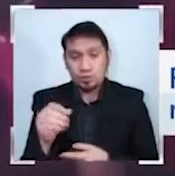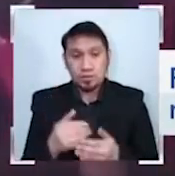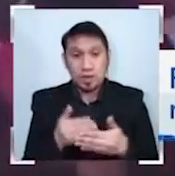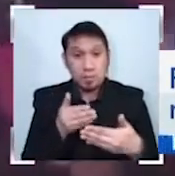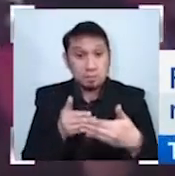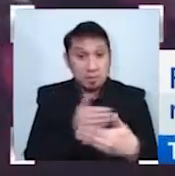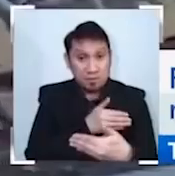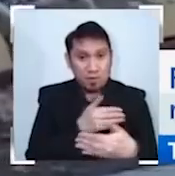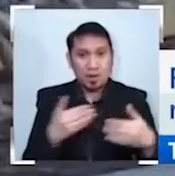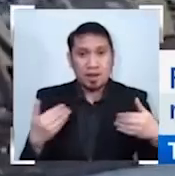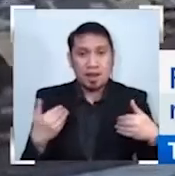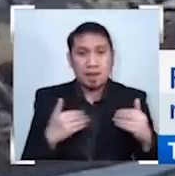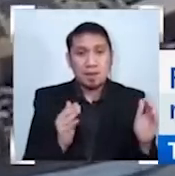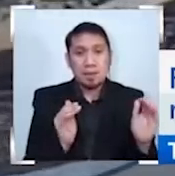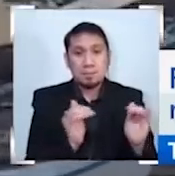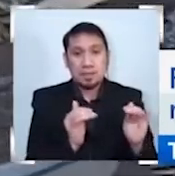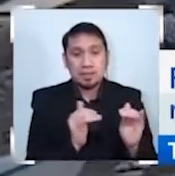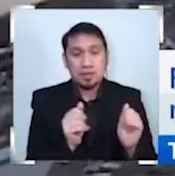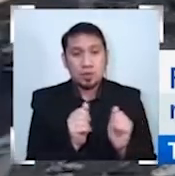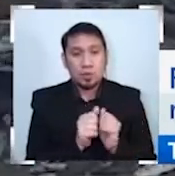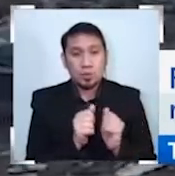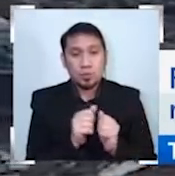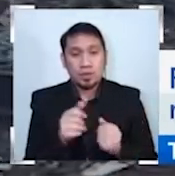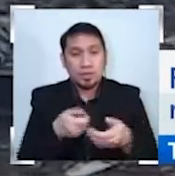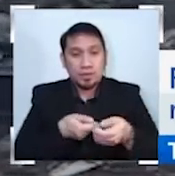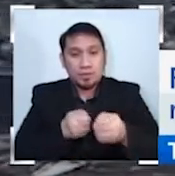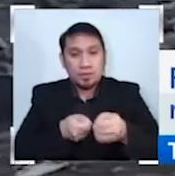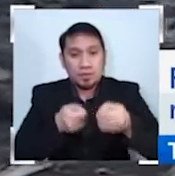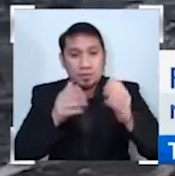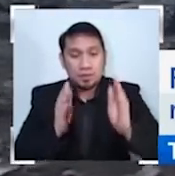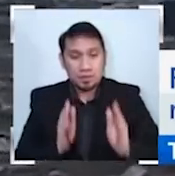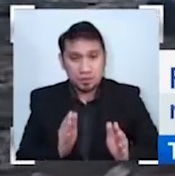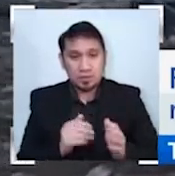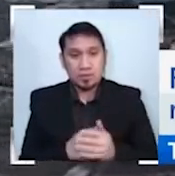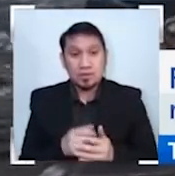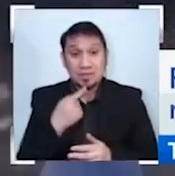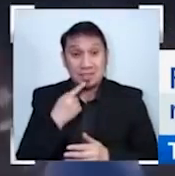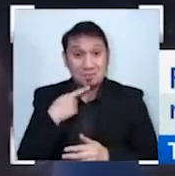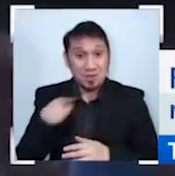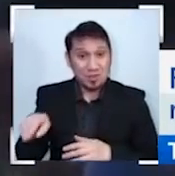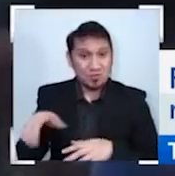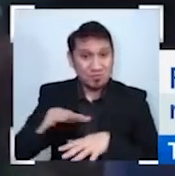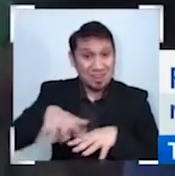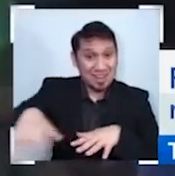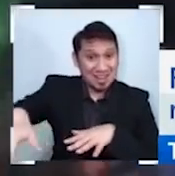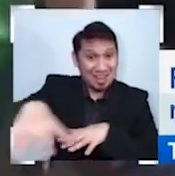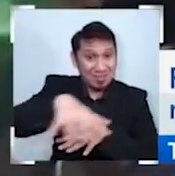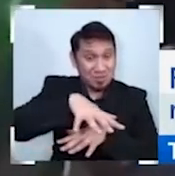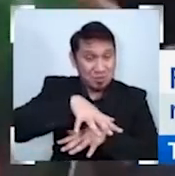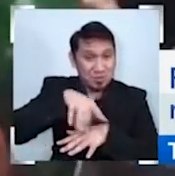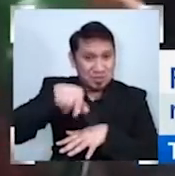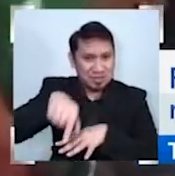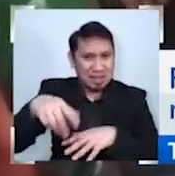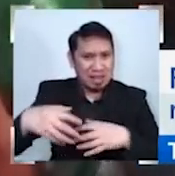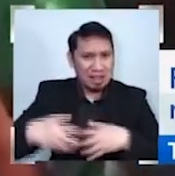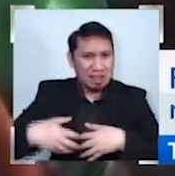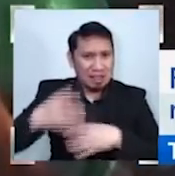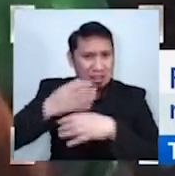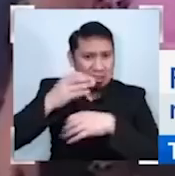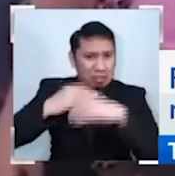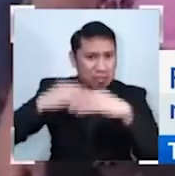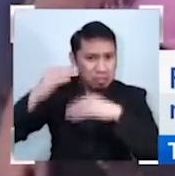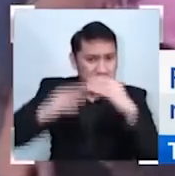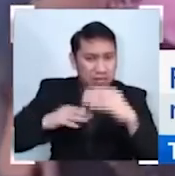ng Talisay City na idinaing ang reclamation na makakaapekto raw sa kanilang kabuhayan. Nangako silang hahanapan ng solusyon ng